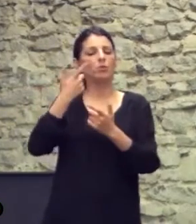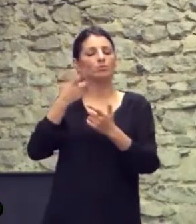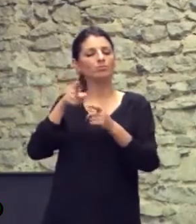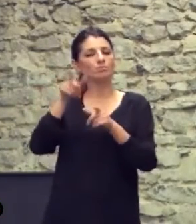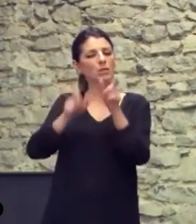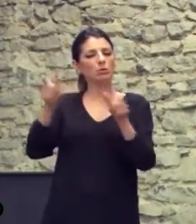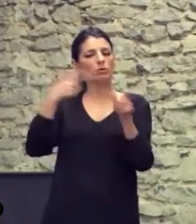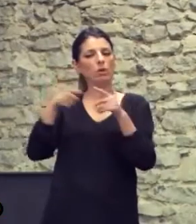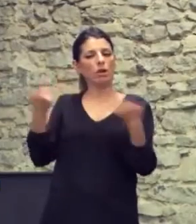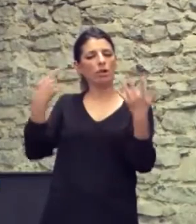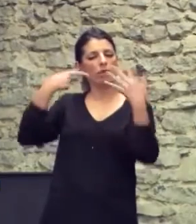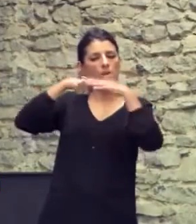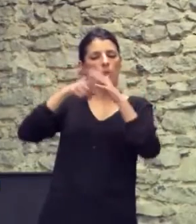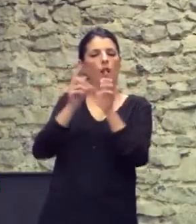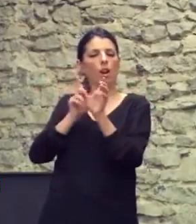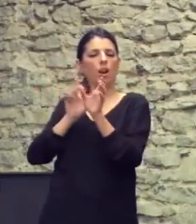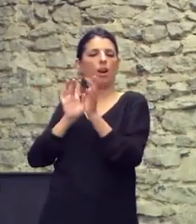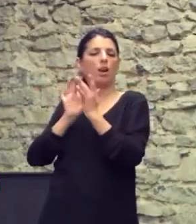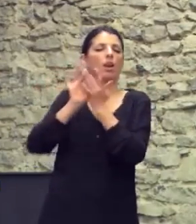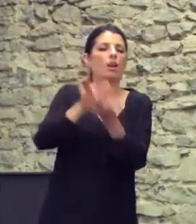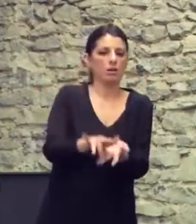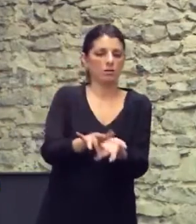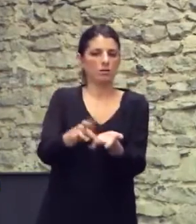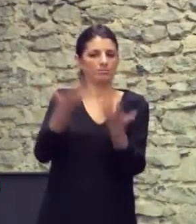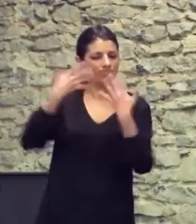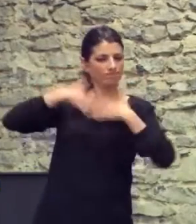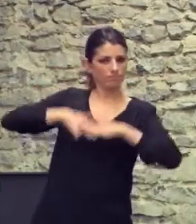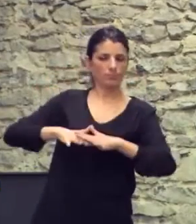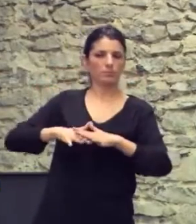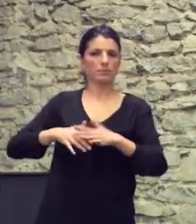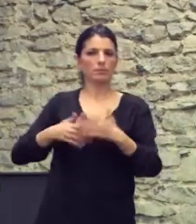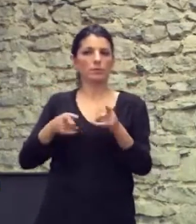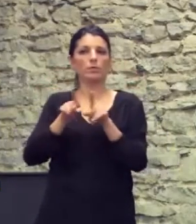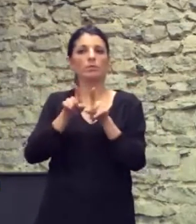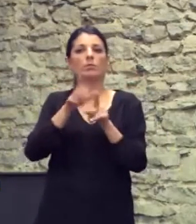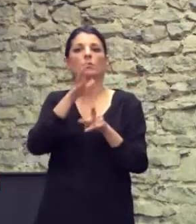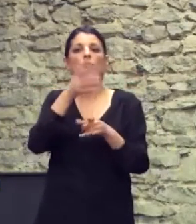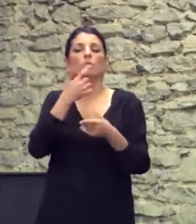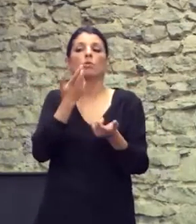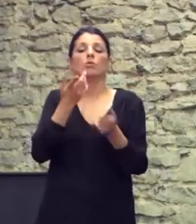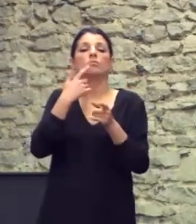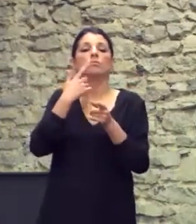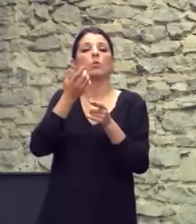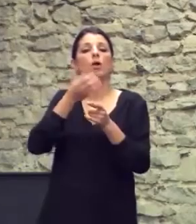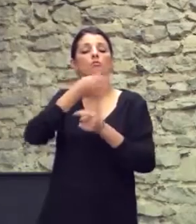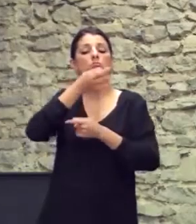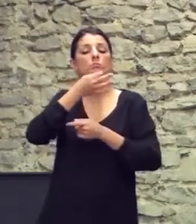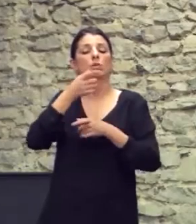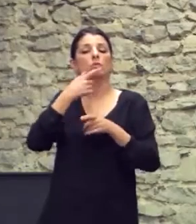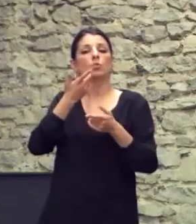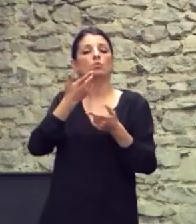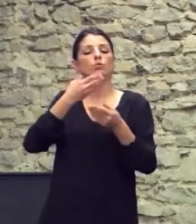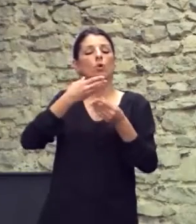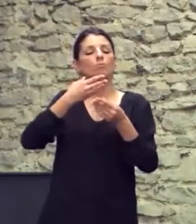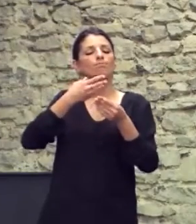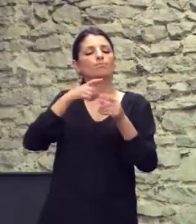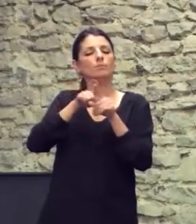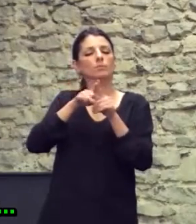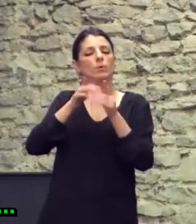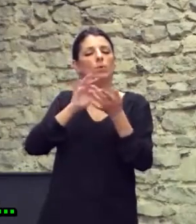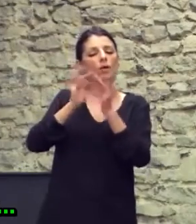ere bai nola baita egunero diskurso kritiko bat manejatzen ari diren pertsona batzuk espazio hoietara. Izan daitezke, beste kasu